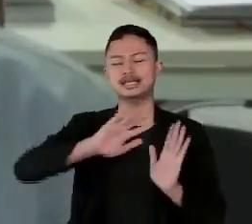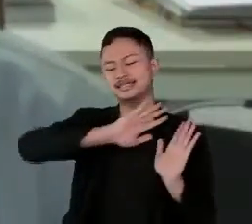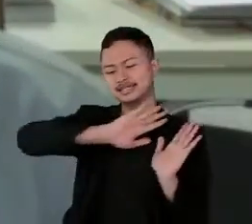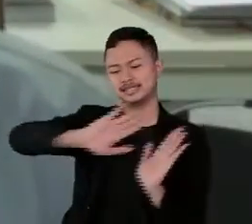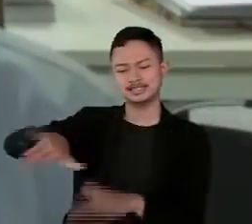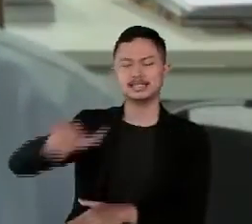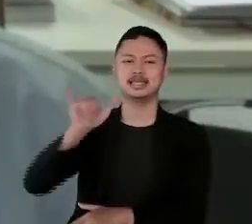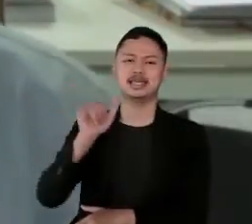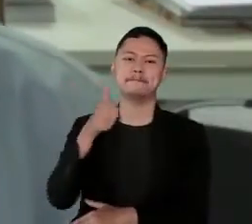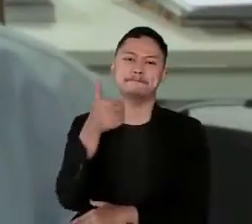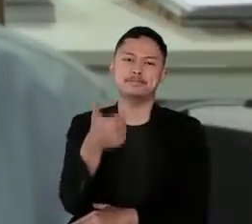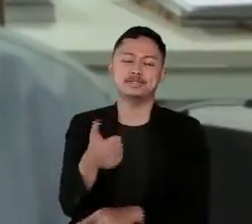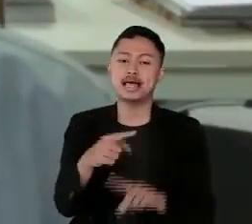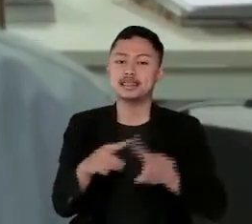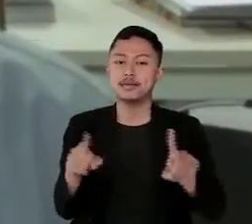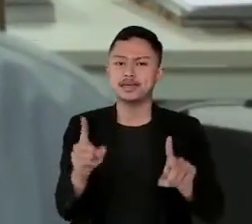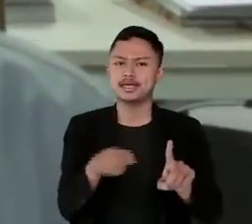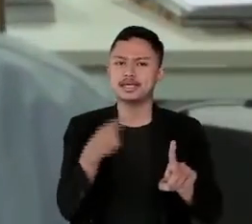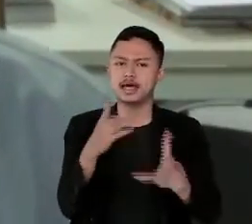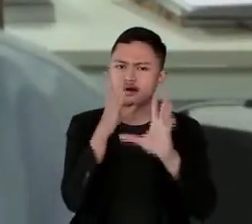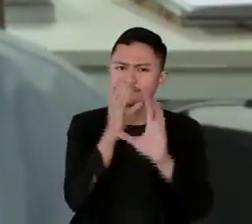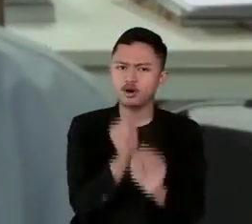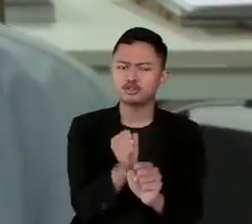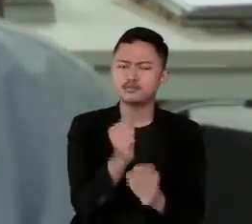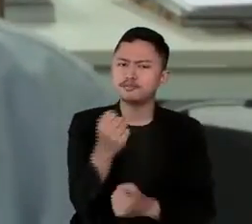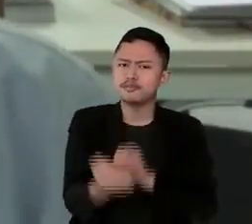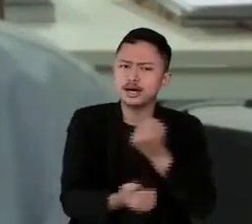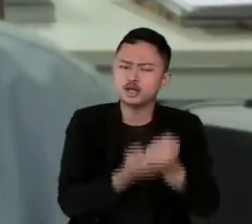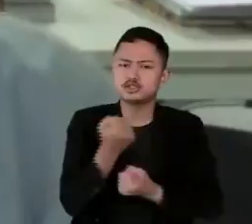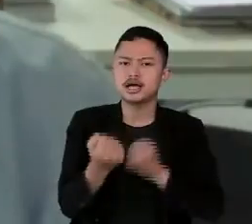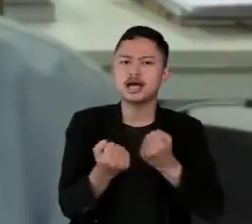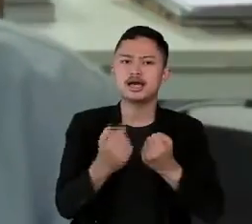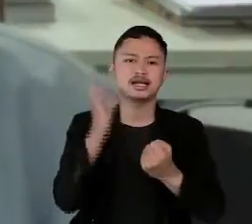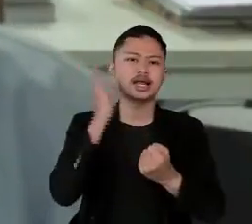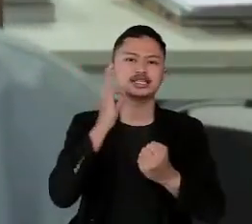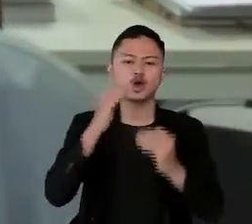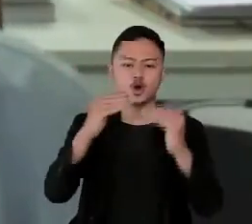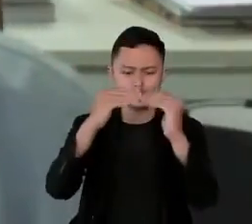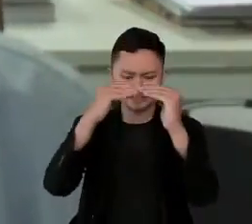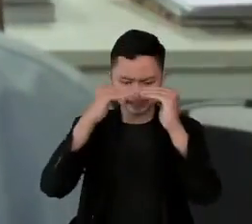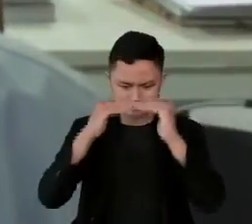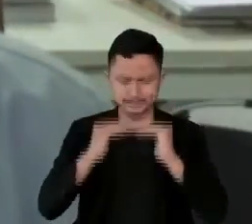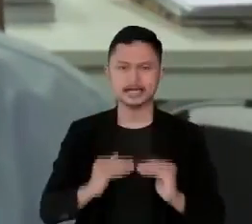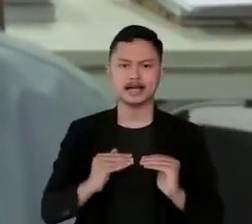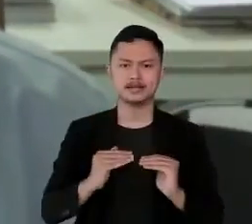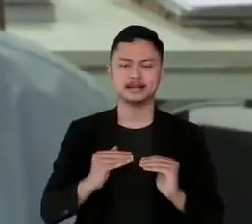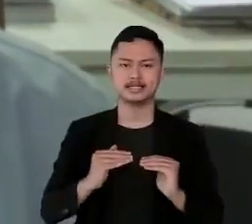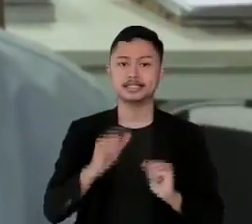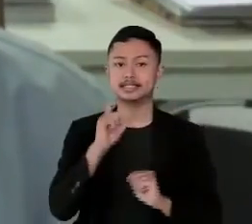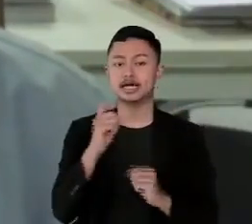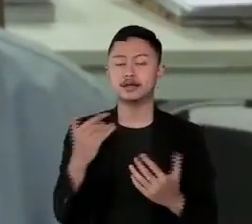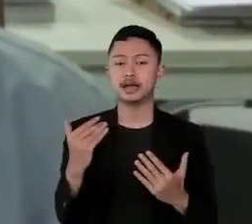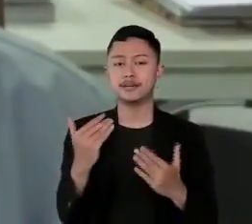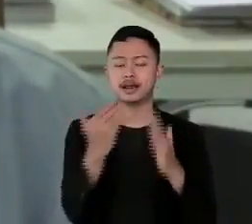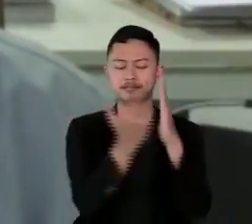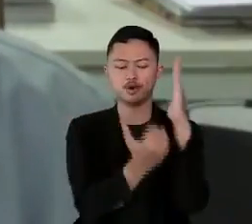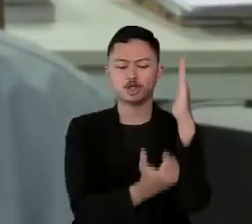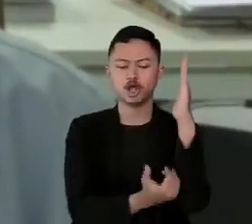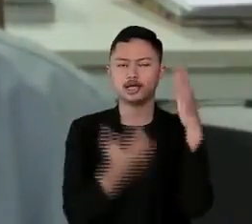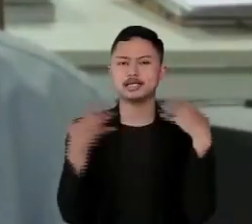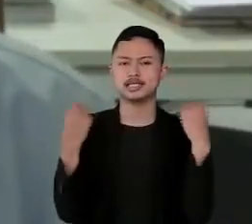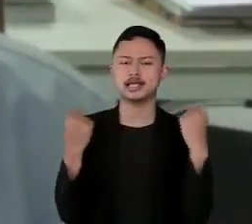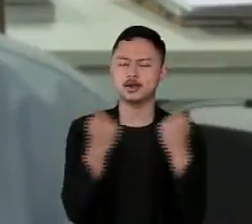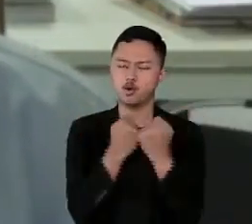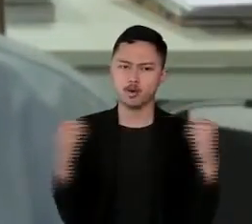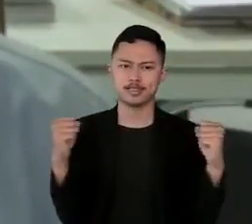kemudian Mari kita akan dampaknya seminimum mungkin dengan rokok setannya ketat